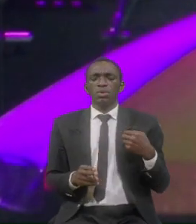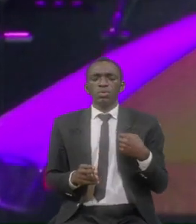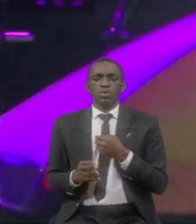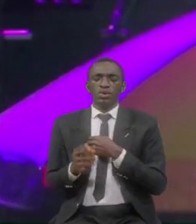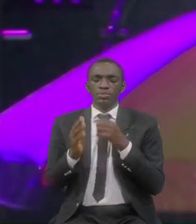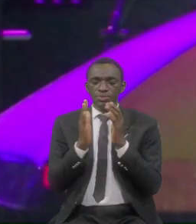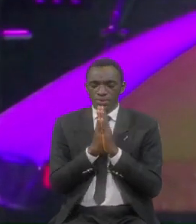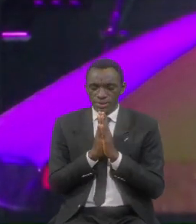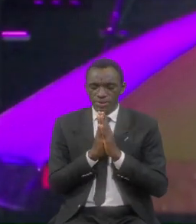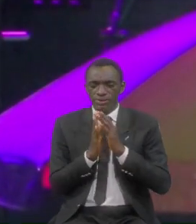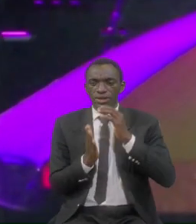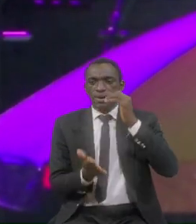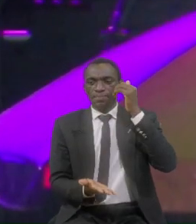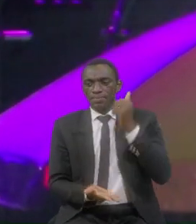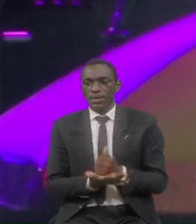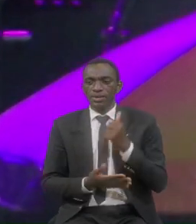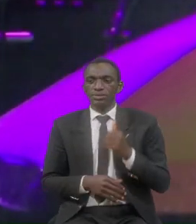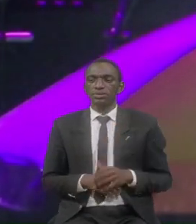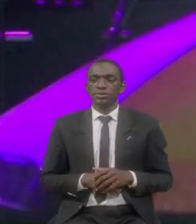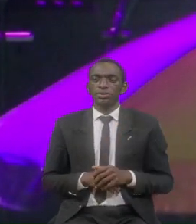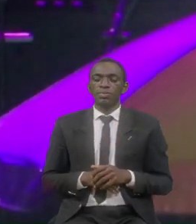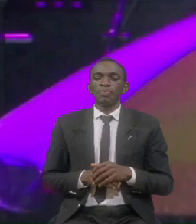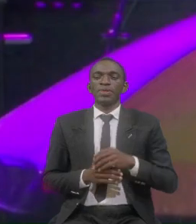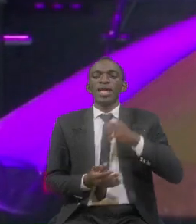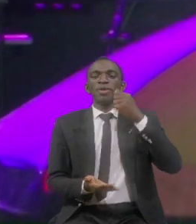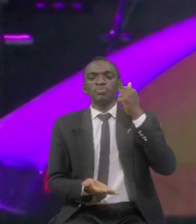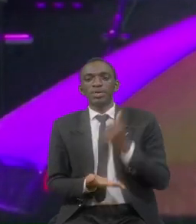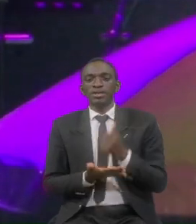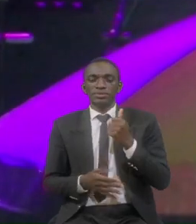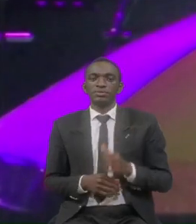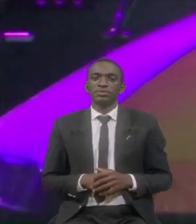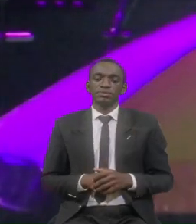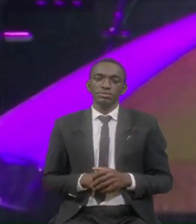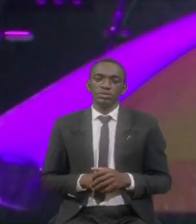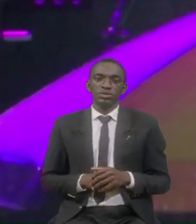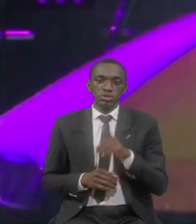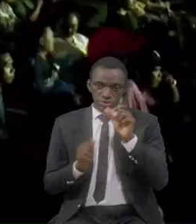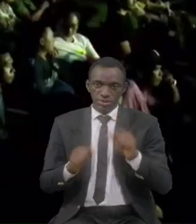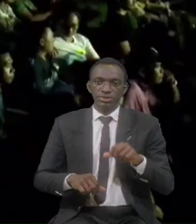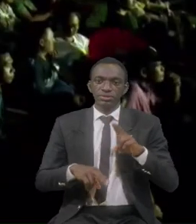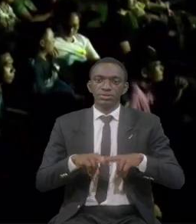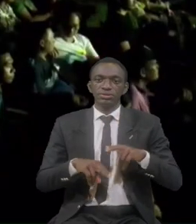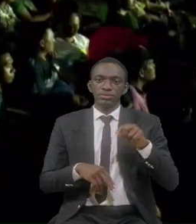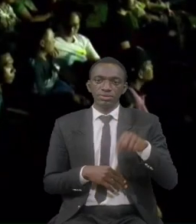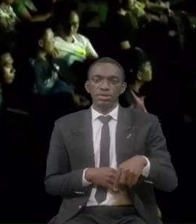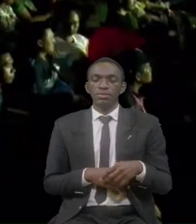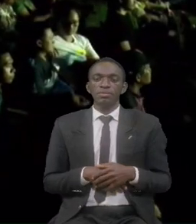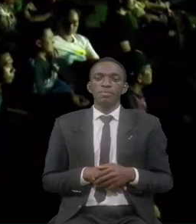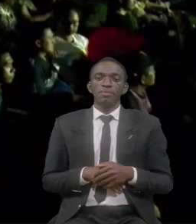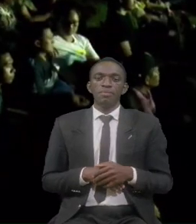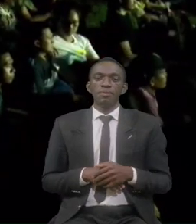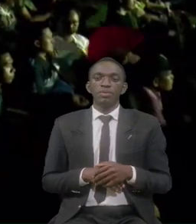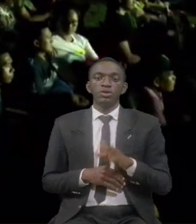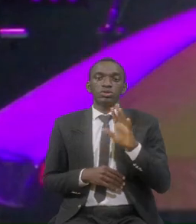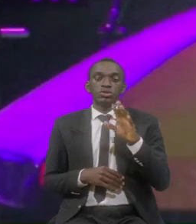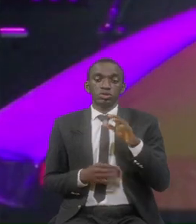Jesus nagaampo kami. Amen. Amen. You can sit down. Pwede na ta makalingkod. Tonight, the Lord